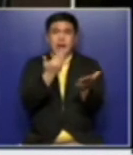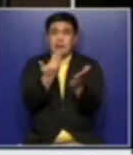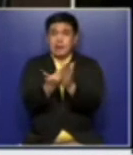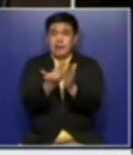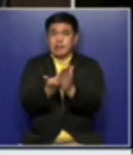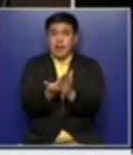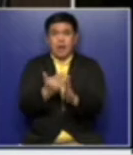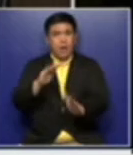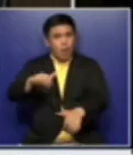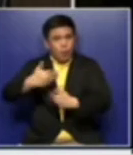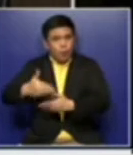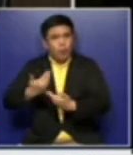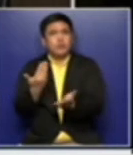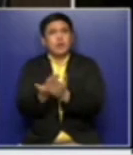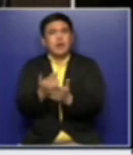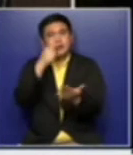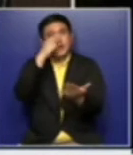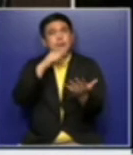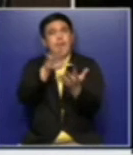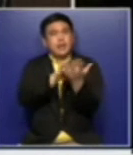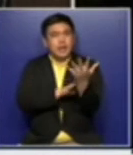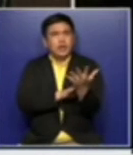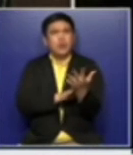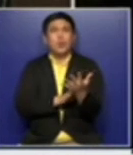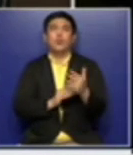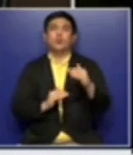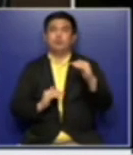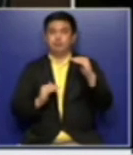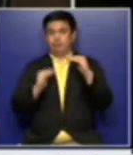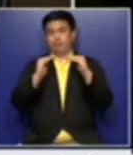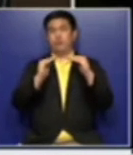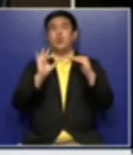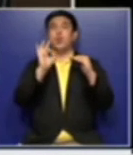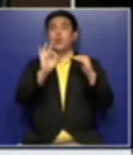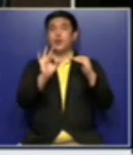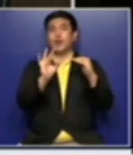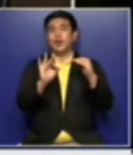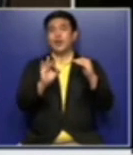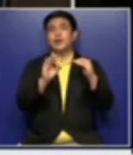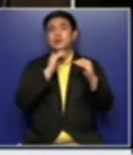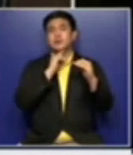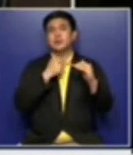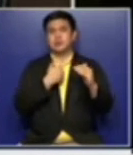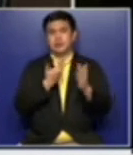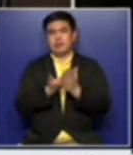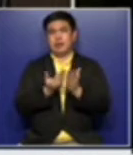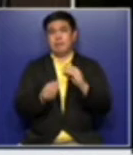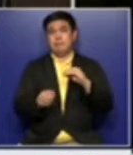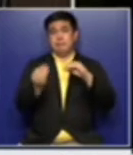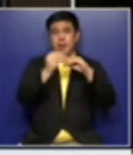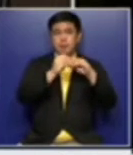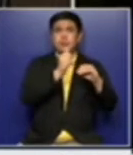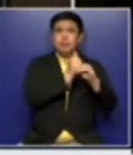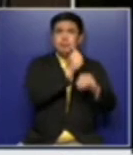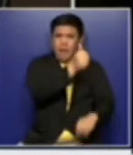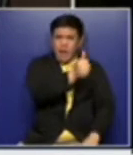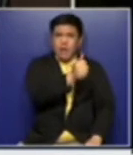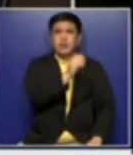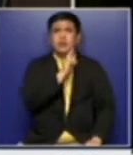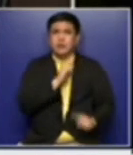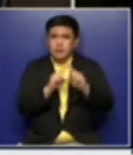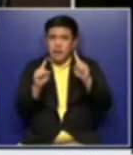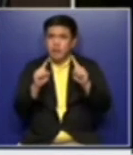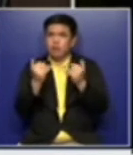ก็จะเก็บได้เข้าตามเป้าก็ถือว่าเป็นความเหมาะสมในการที่จะตั้งงบประมาณยอดที่สูงขึ้นแ